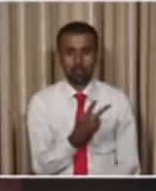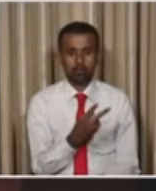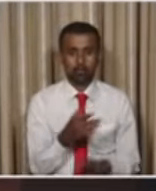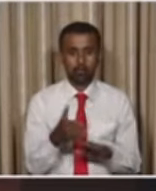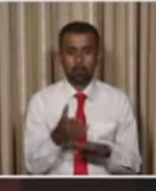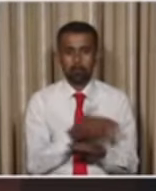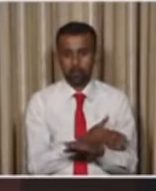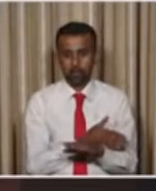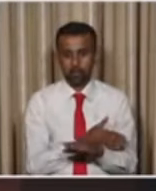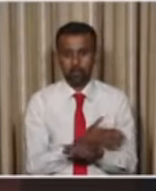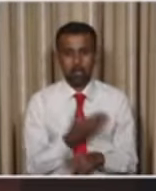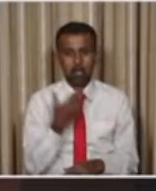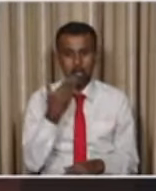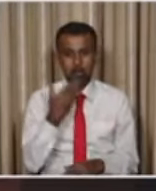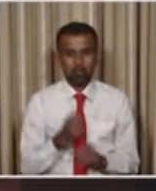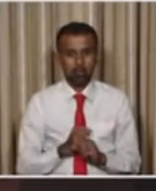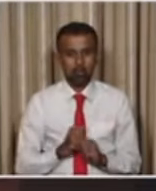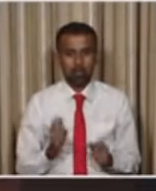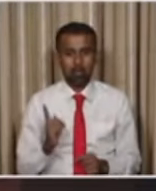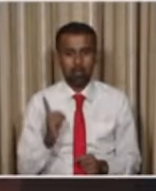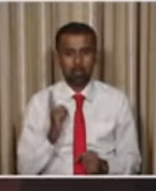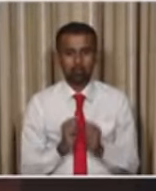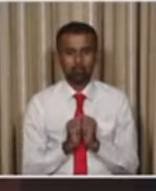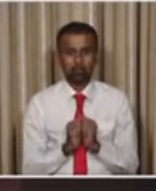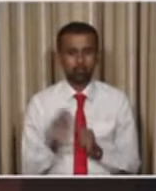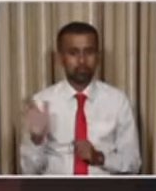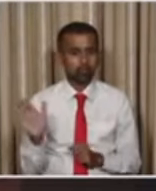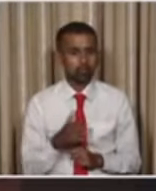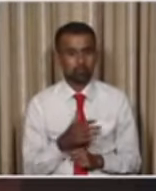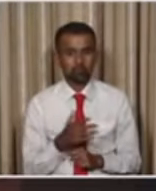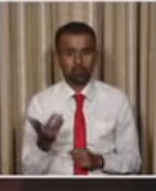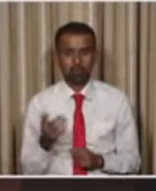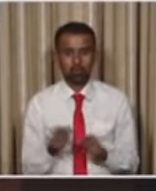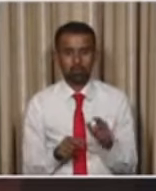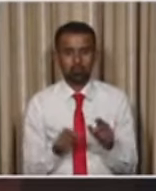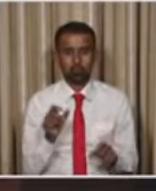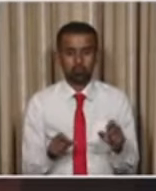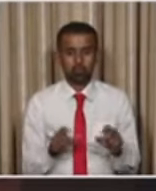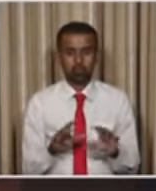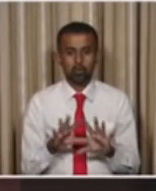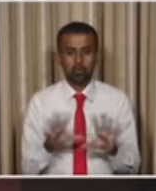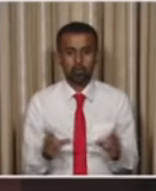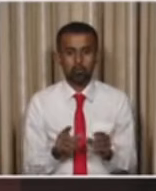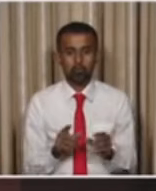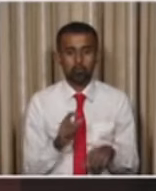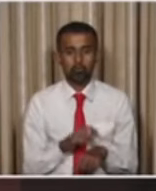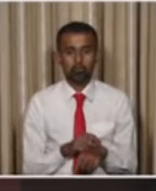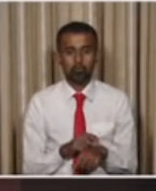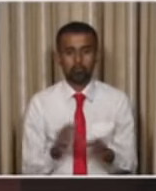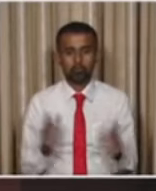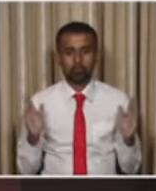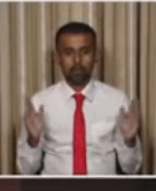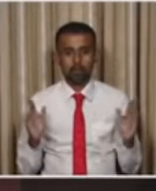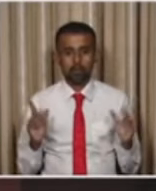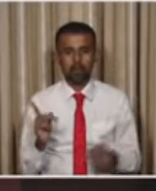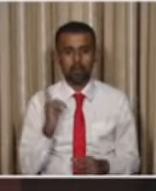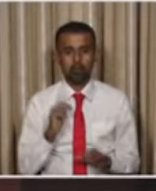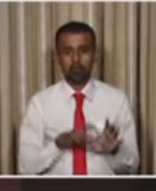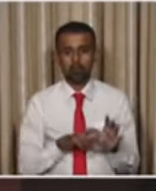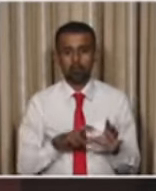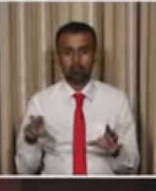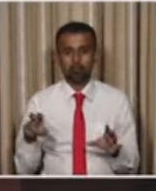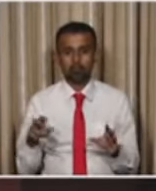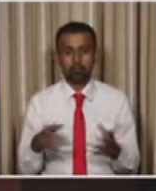පෙර නිවාඩු නොමැතිව හමුදා සේවයේ වෙත වාර්තා නොකරන ලද අයවලුන් හටද මෙම පොදු සමාකාලය තුළ හමුදාවෙන් ඉවත්